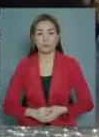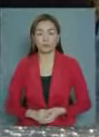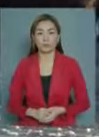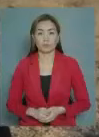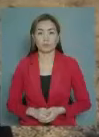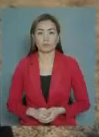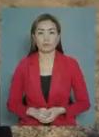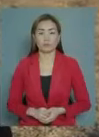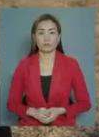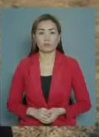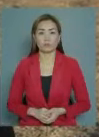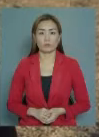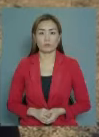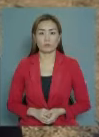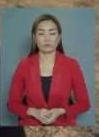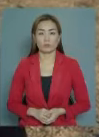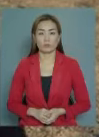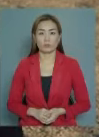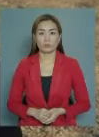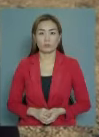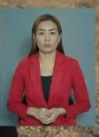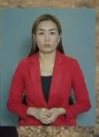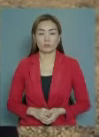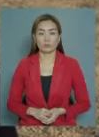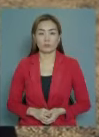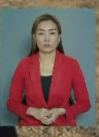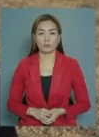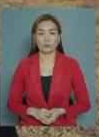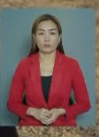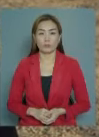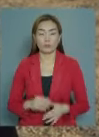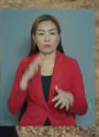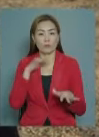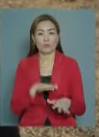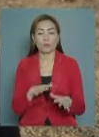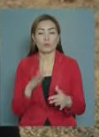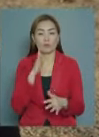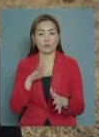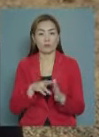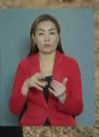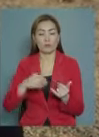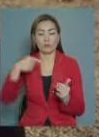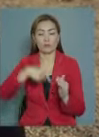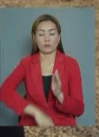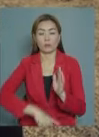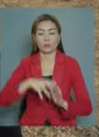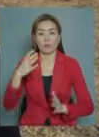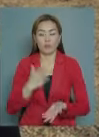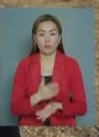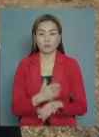Біздің ауданда жем өзені жоқ жерлерде жерастуун пайдаланат. Ол жерде да казыр